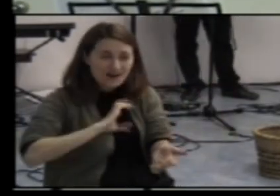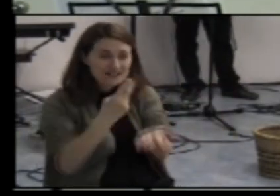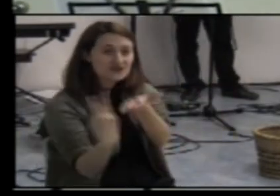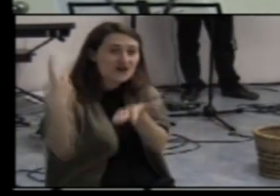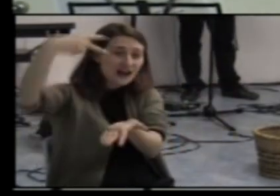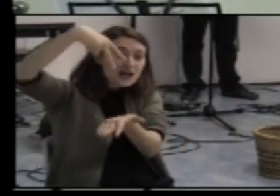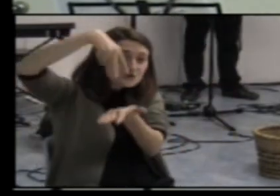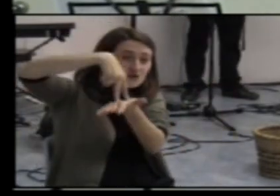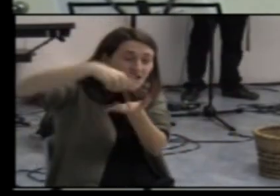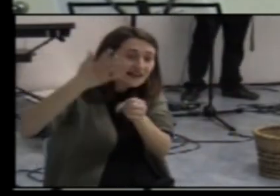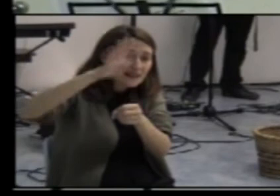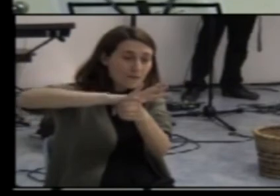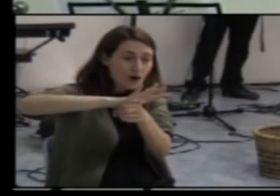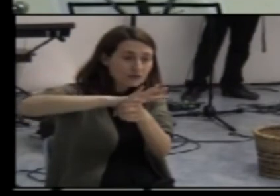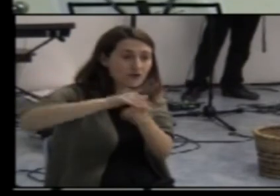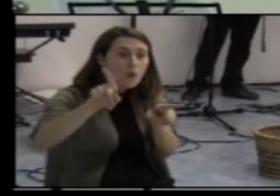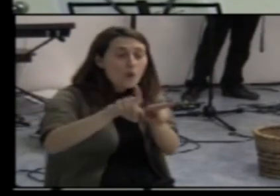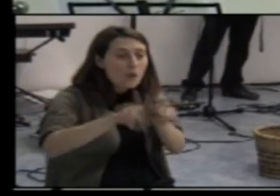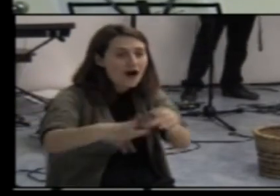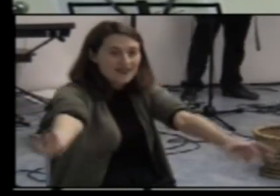morti dimora in me.